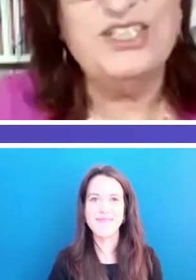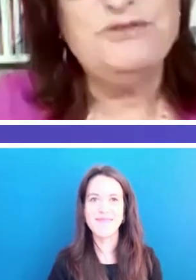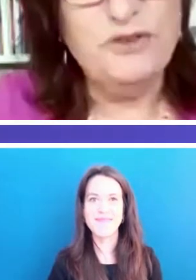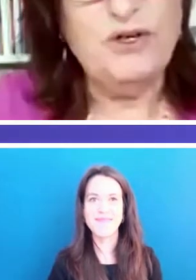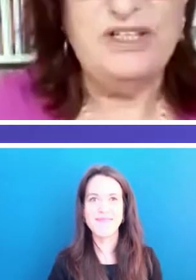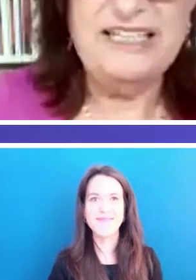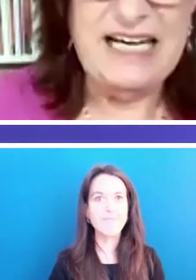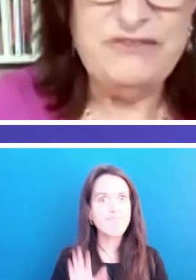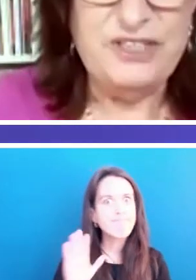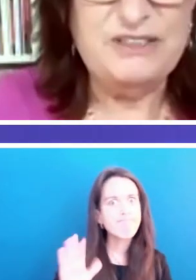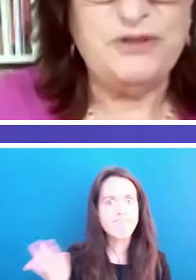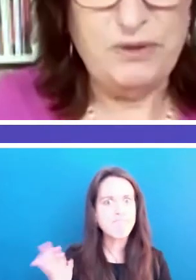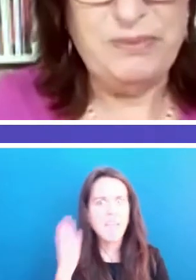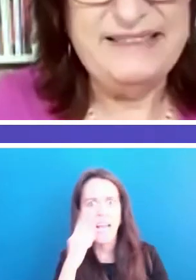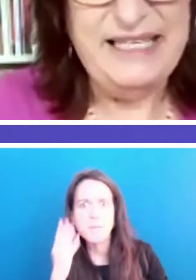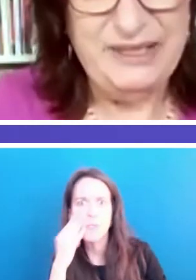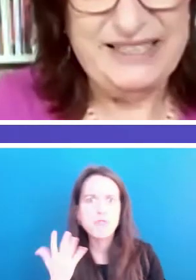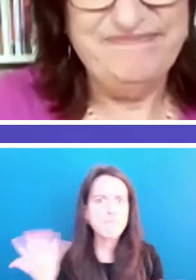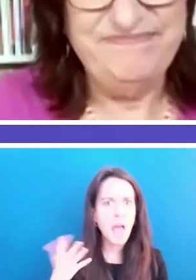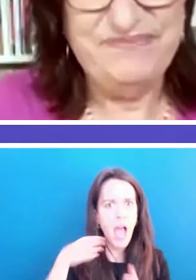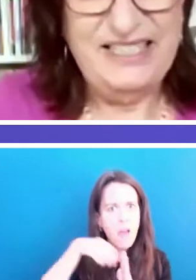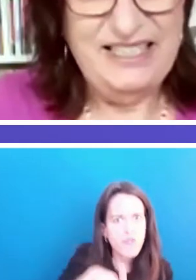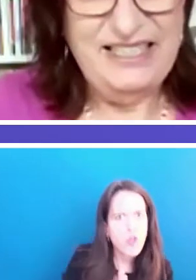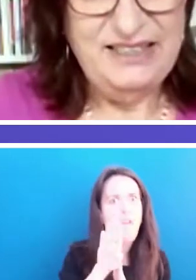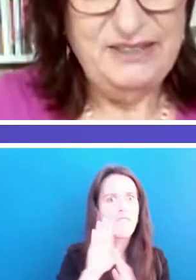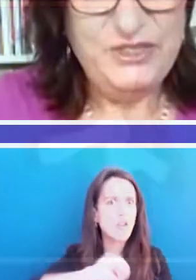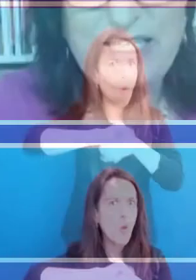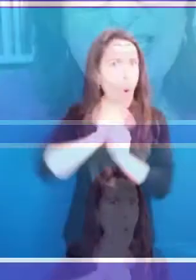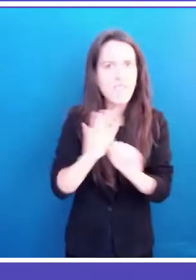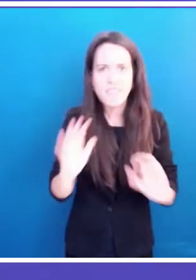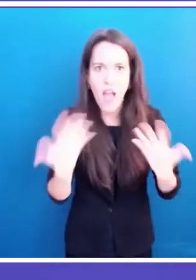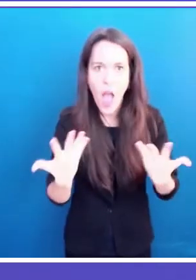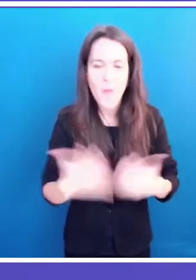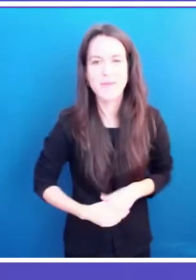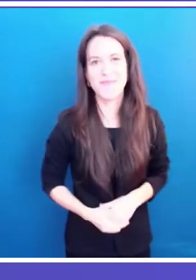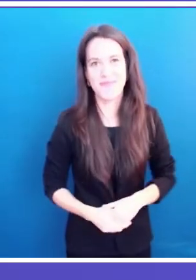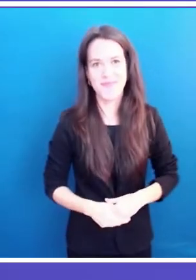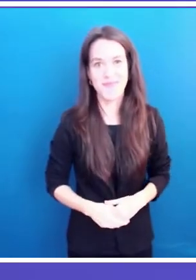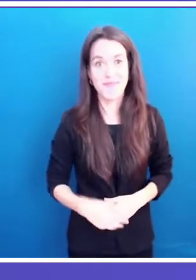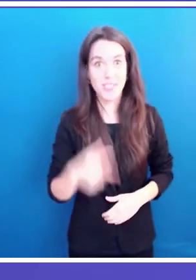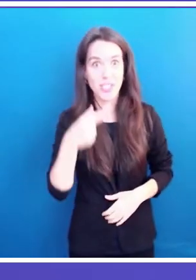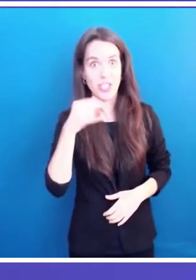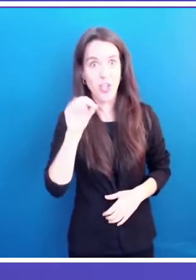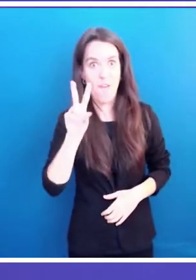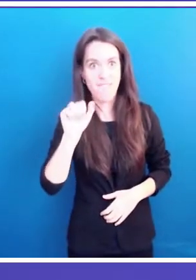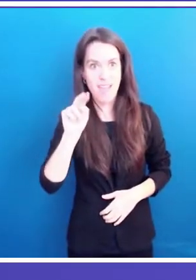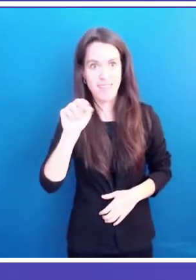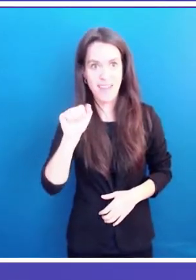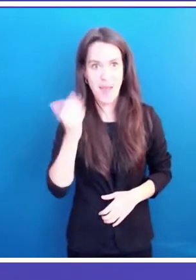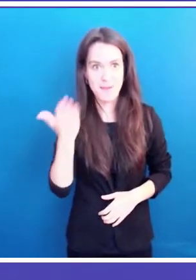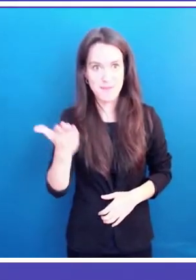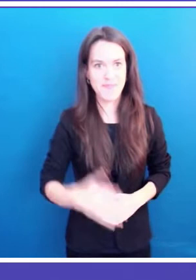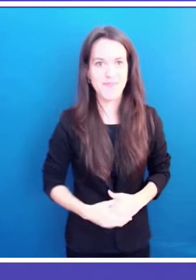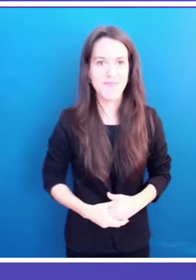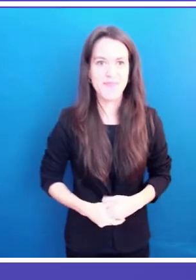المشاريع التي عملت عليها في منطقتها لأجل التعافي من جائحة كورونا أو كوفيد 19 جوفانا الكلمة